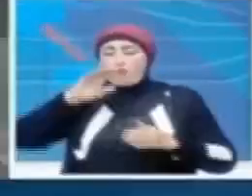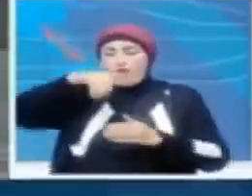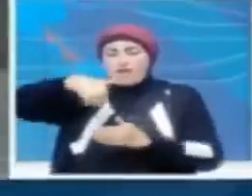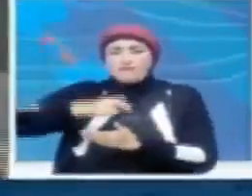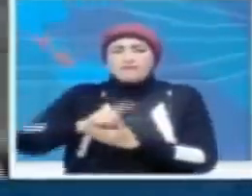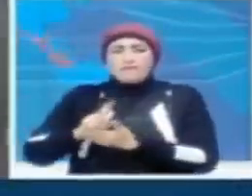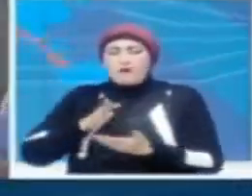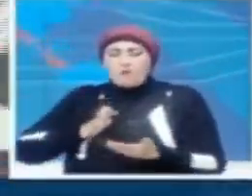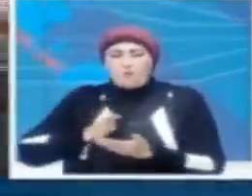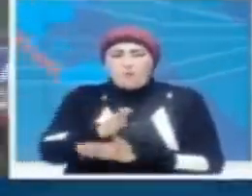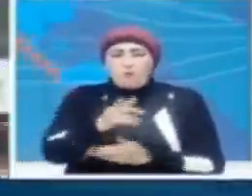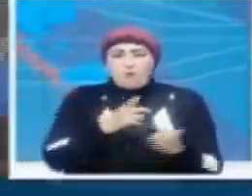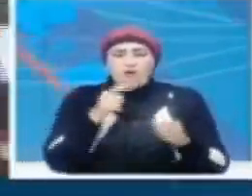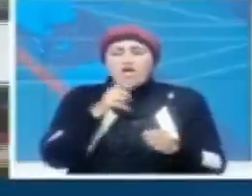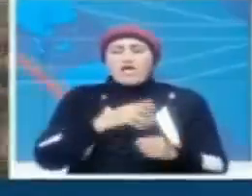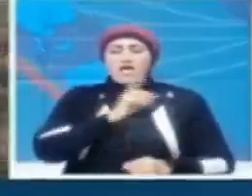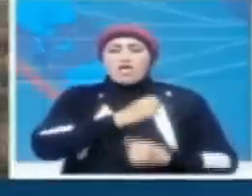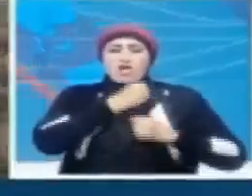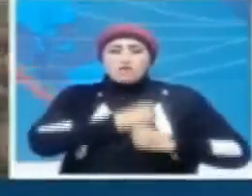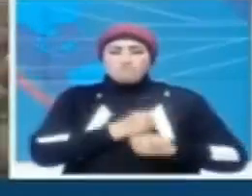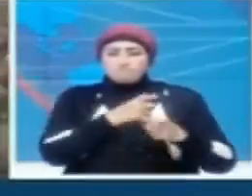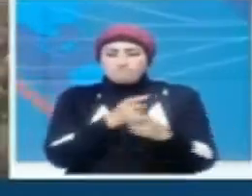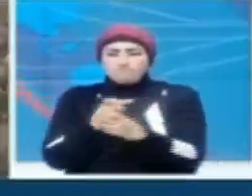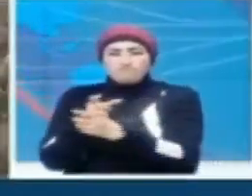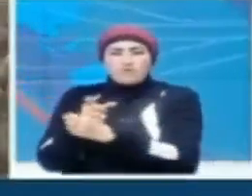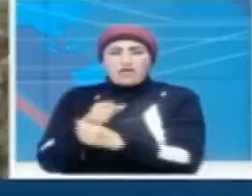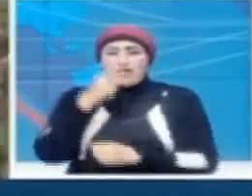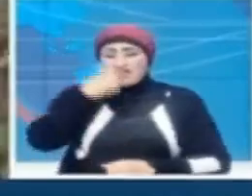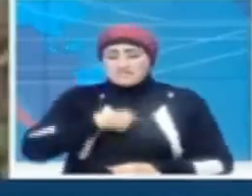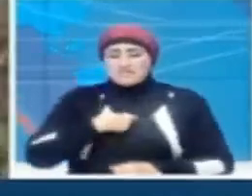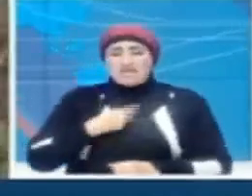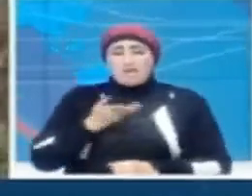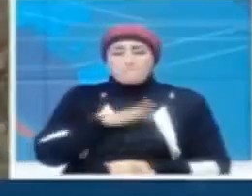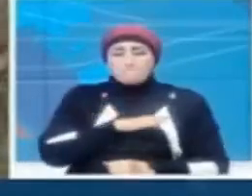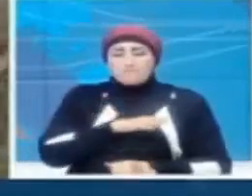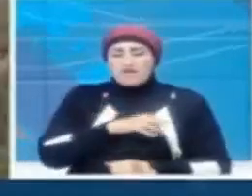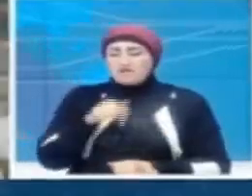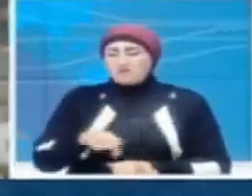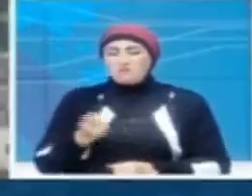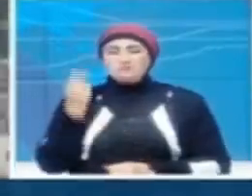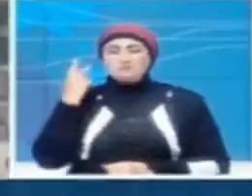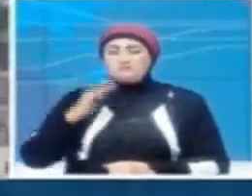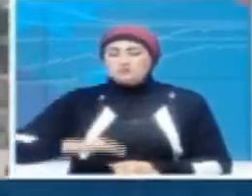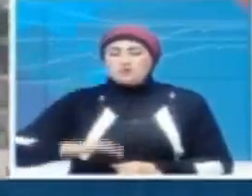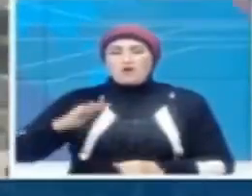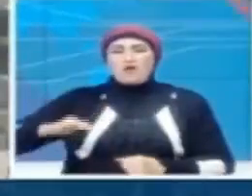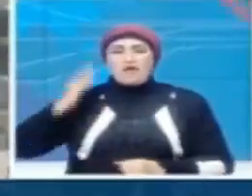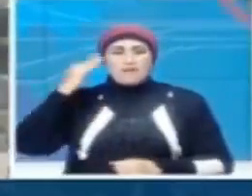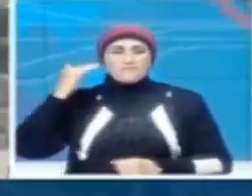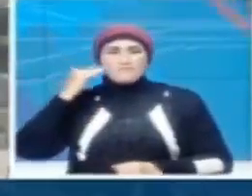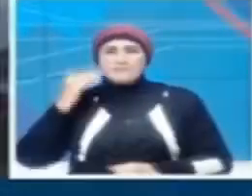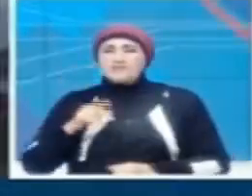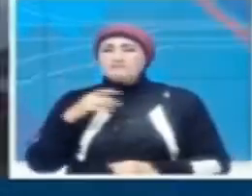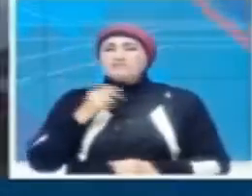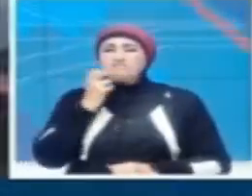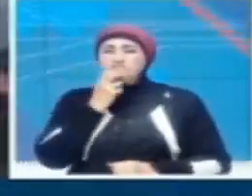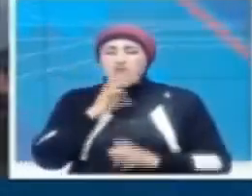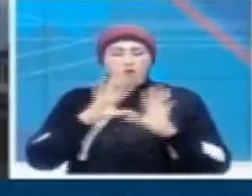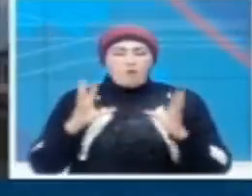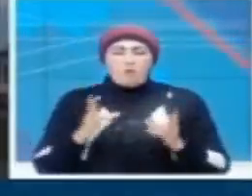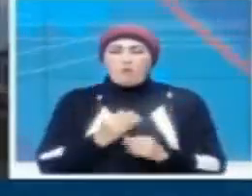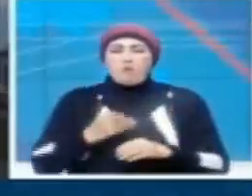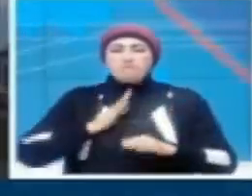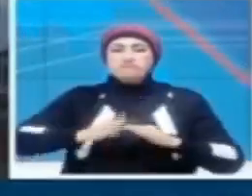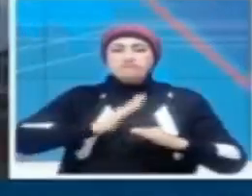وتوغلا بالجنود، دمر فيه الإنسان والبنيان ولم يرحم صغيرا أو كبيرا أو امرأة. والآن